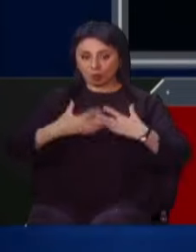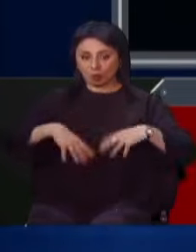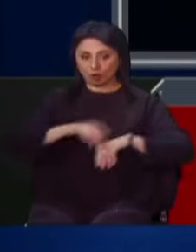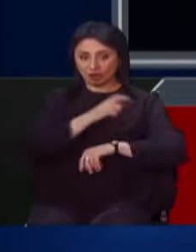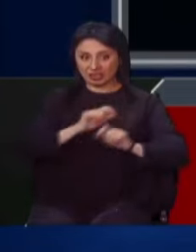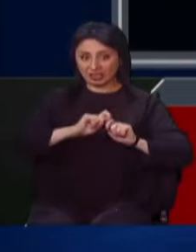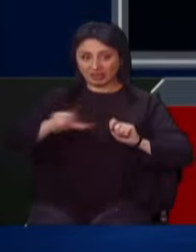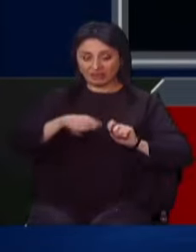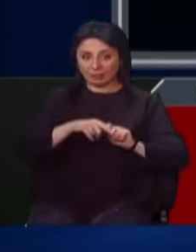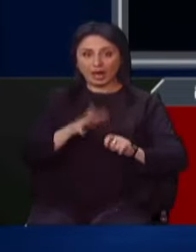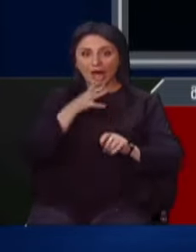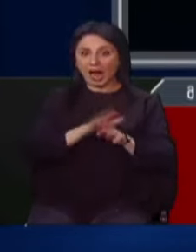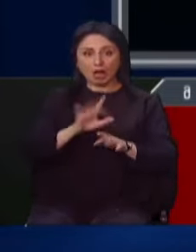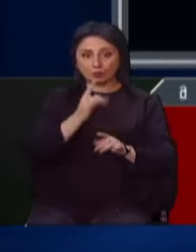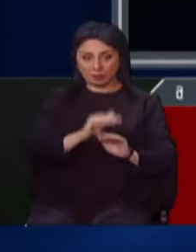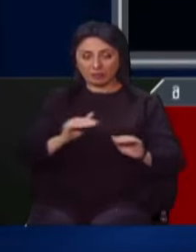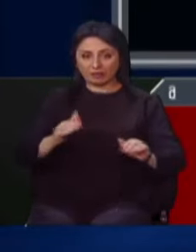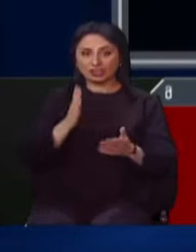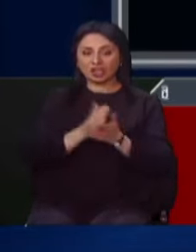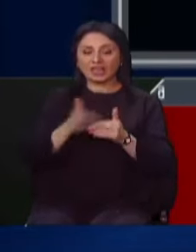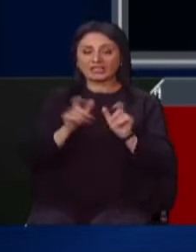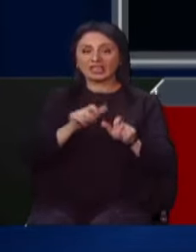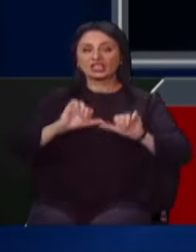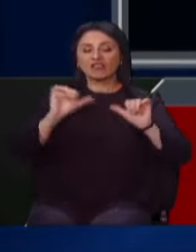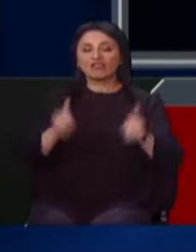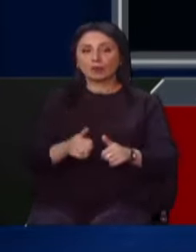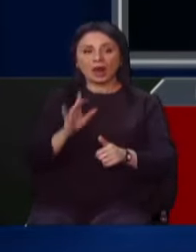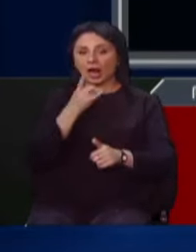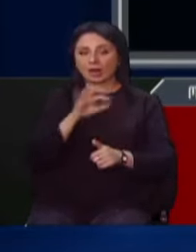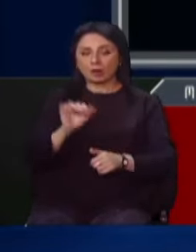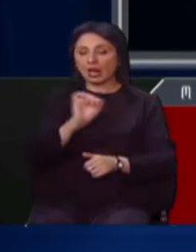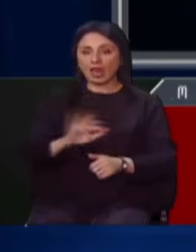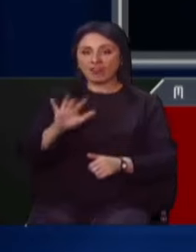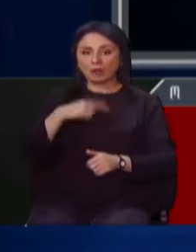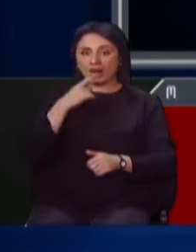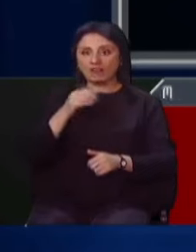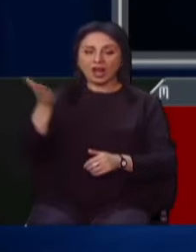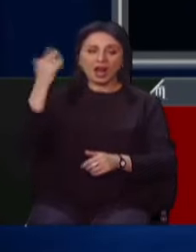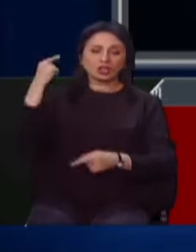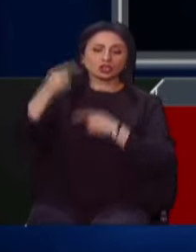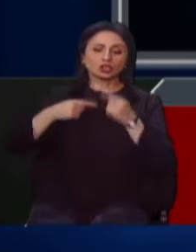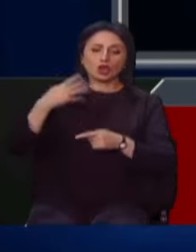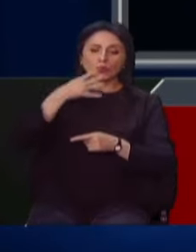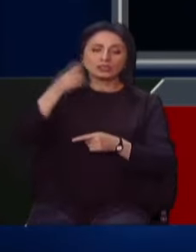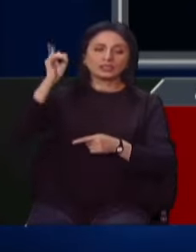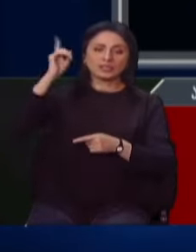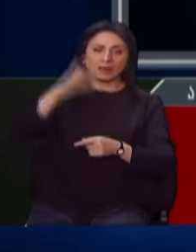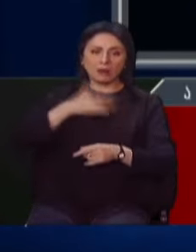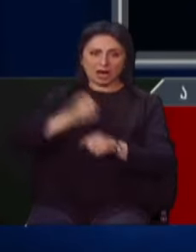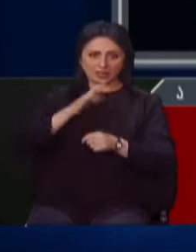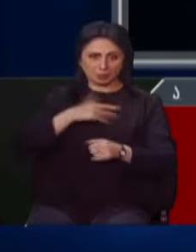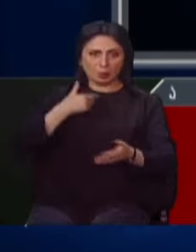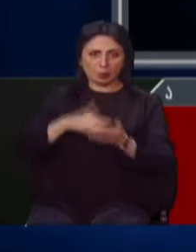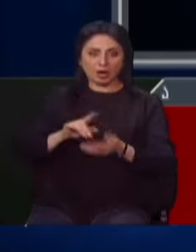ოჯახის წევრებზე, მათ შორის არასრულწლოვან შვილებზე, არის სანქციის ფორმა, რომელზეც არა მხოლოდ ევროპამ თქვა გასული საუკუნის 40-იანი წლებიდან მკაცრად